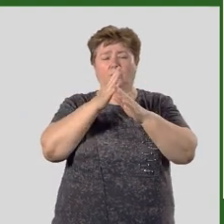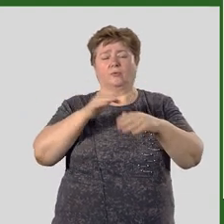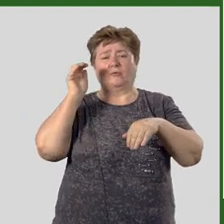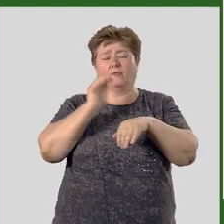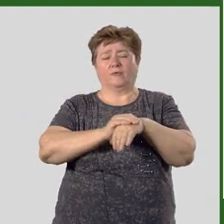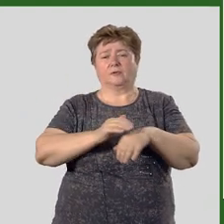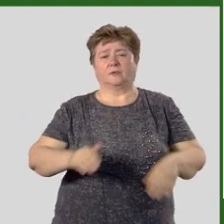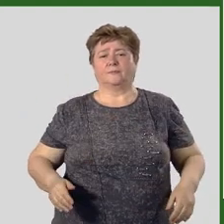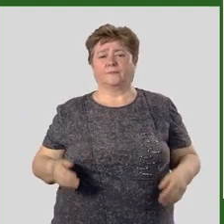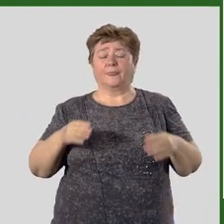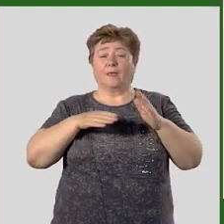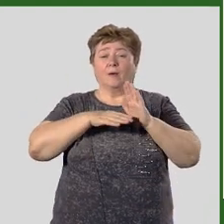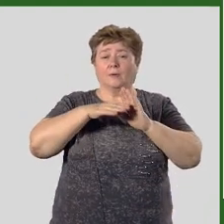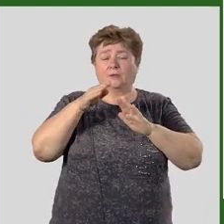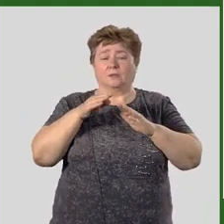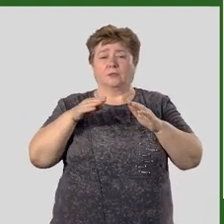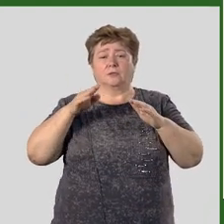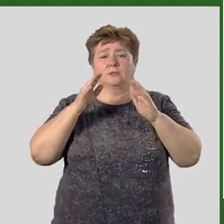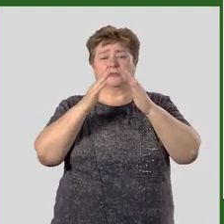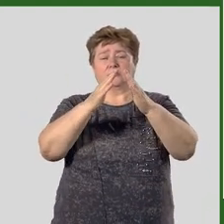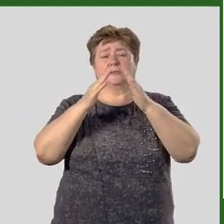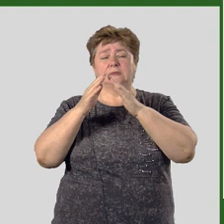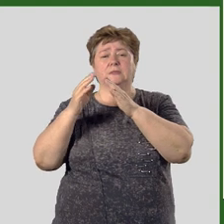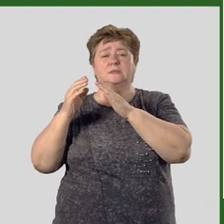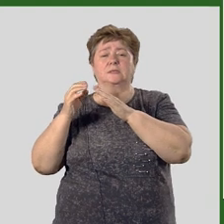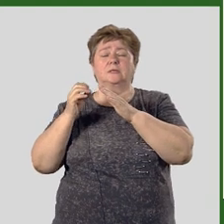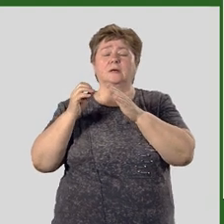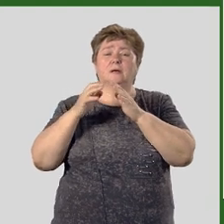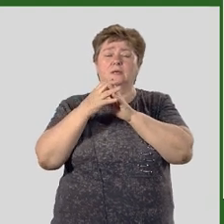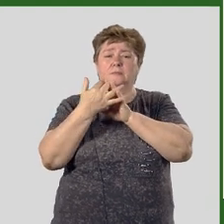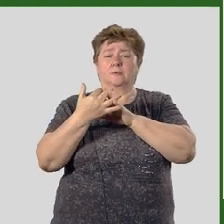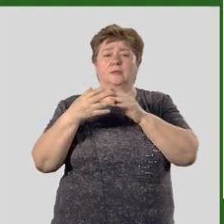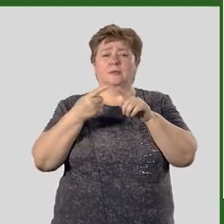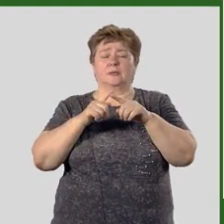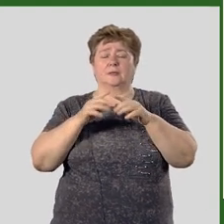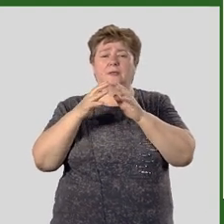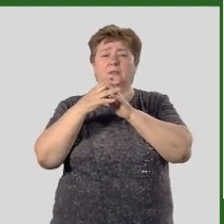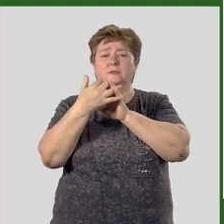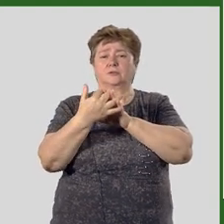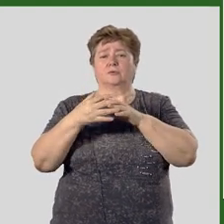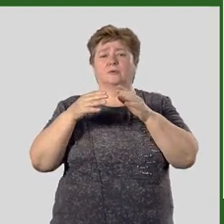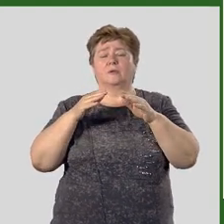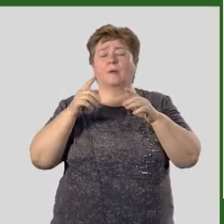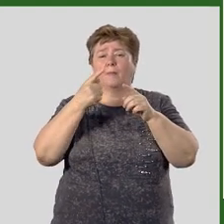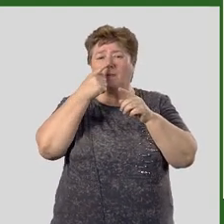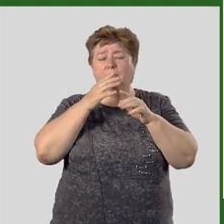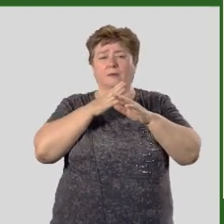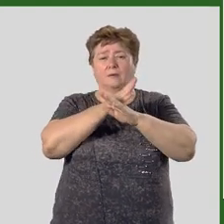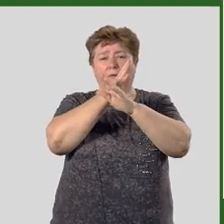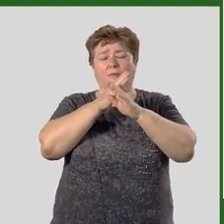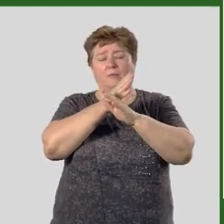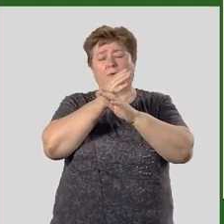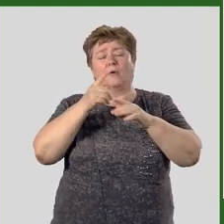факторы. Преобладающий тип сельских поселений в республике – это села на предгорных